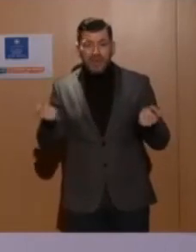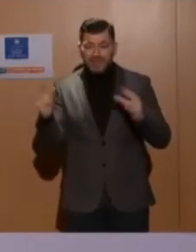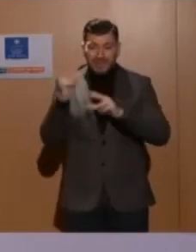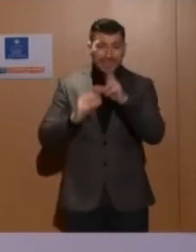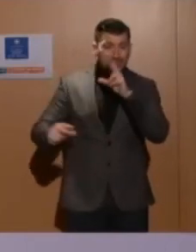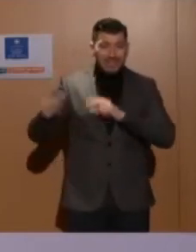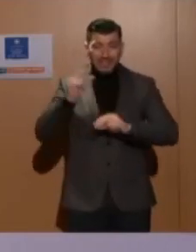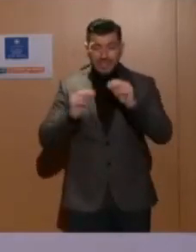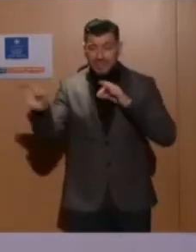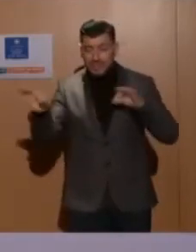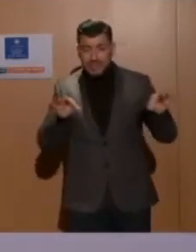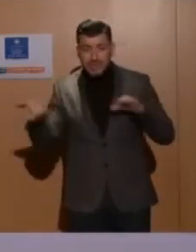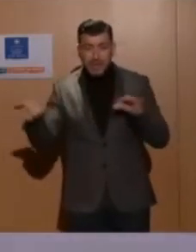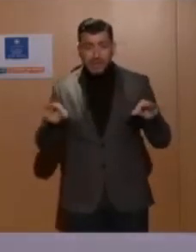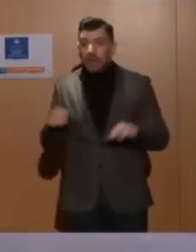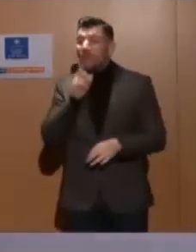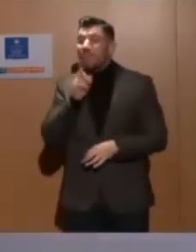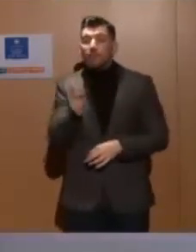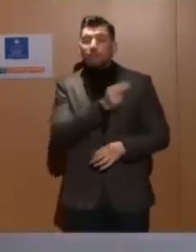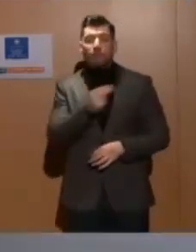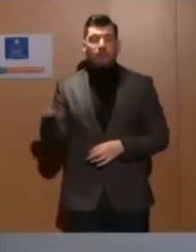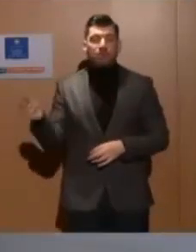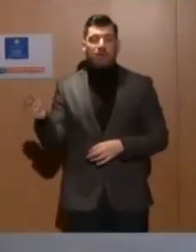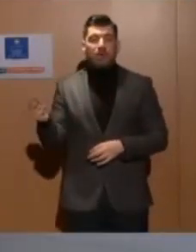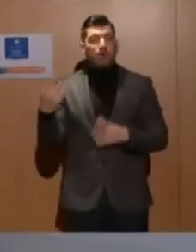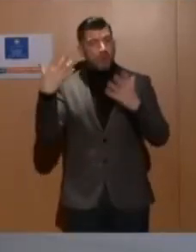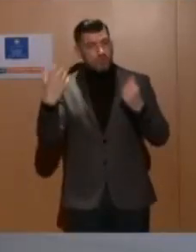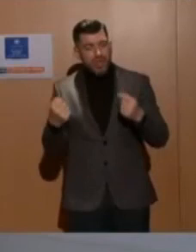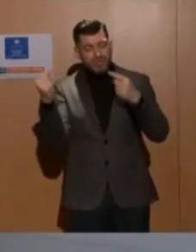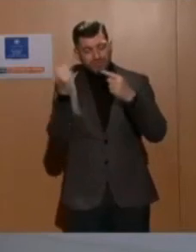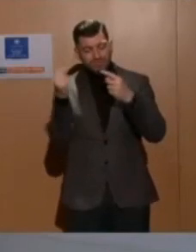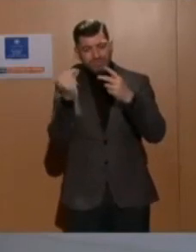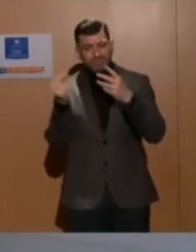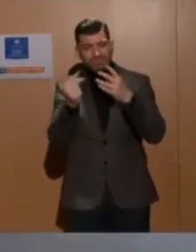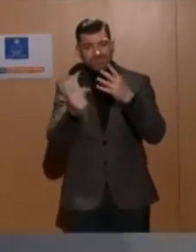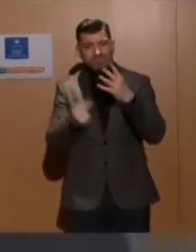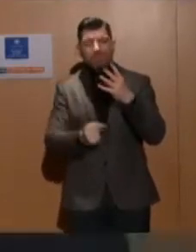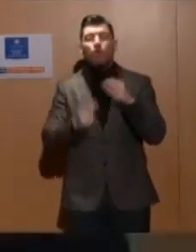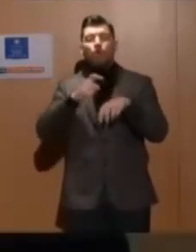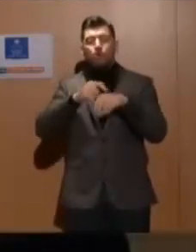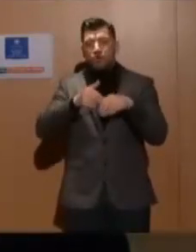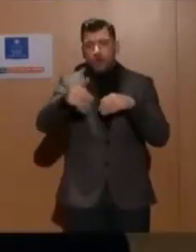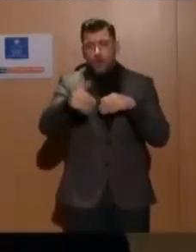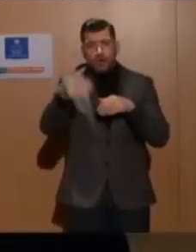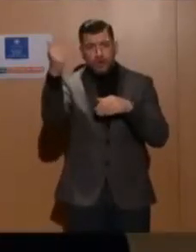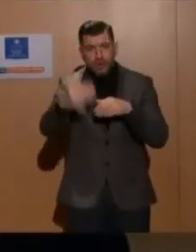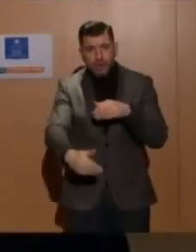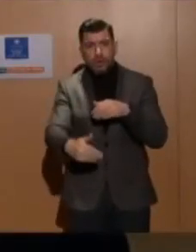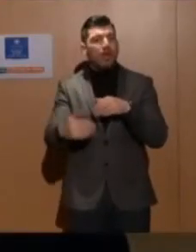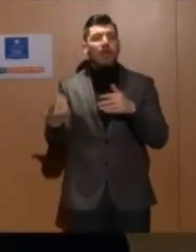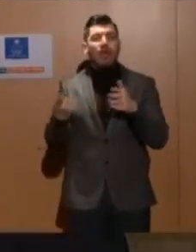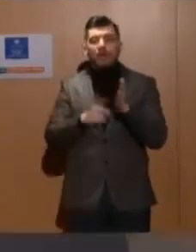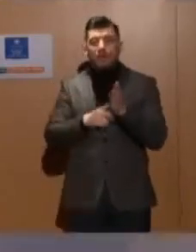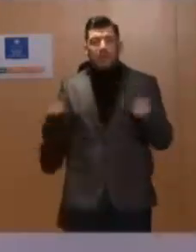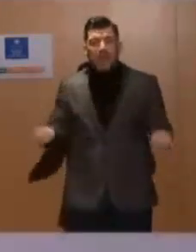για αυτό το θέμα που έχει ένα α, β, γ χρονοδιάγραμμα, πού πρέπει να πάμε, ποια είναι τα αδύναμά μας